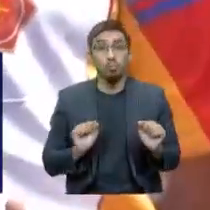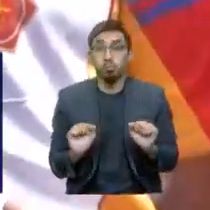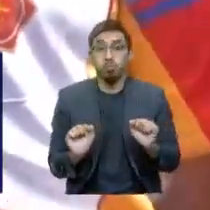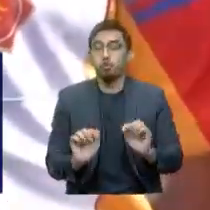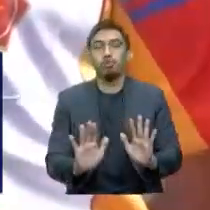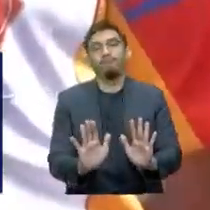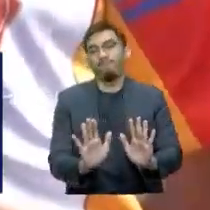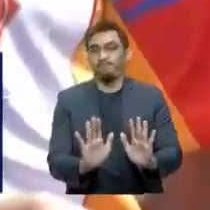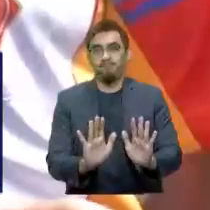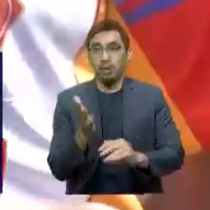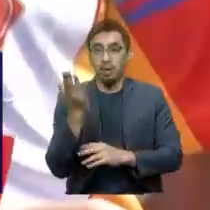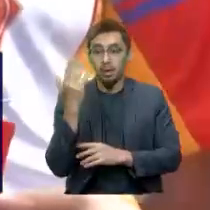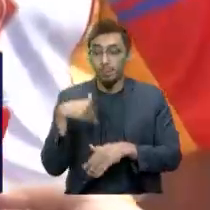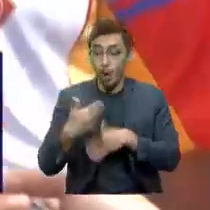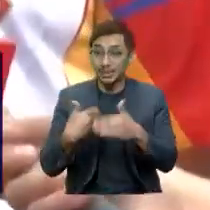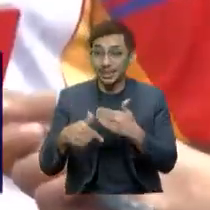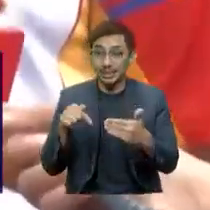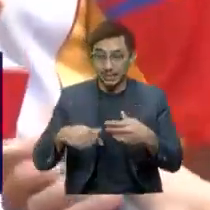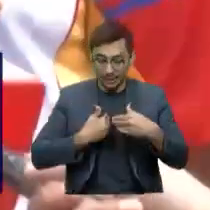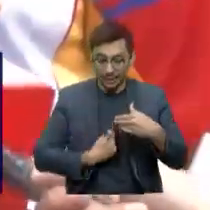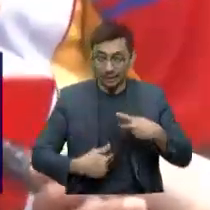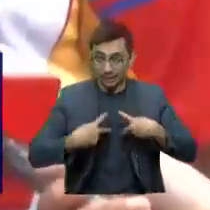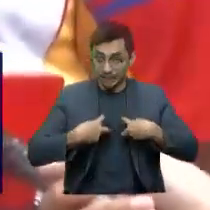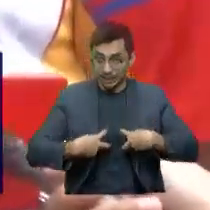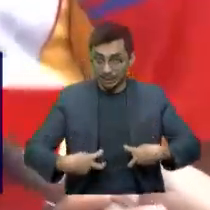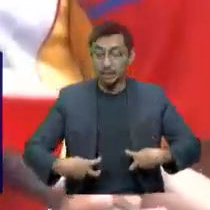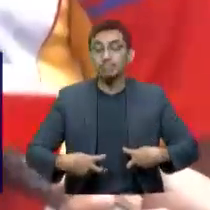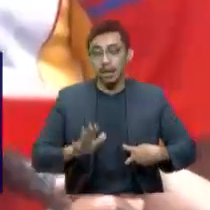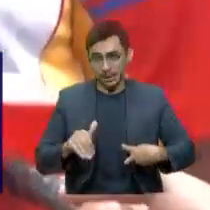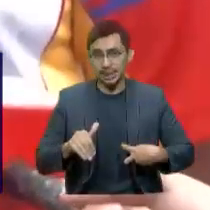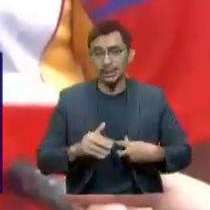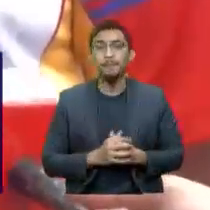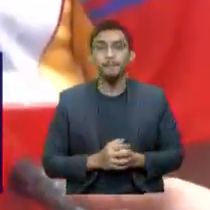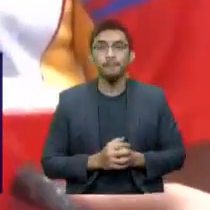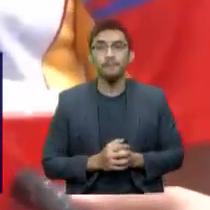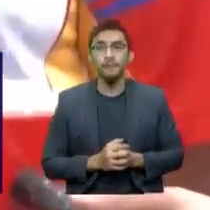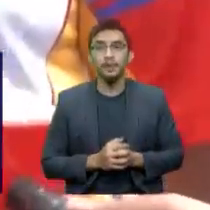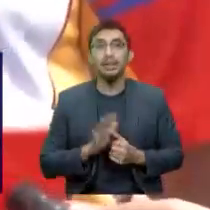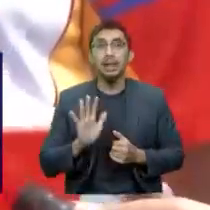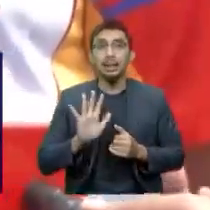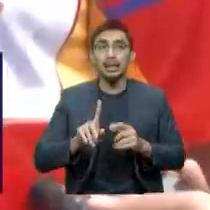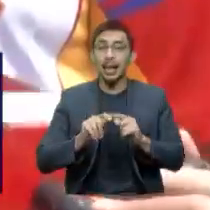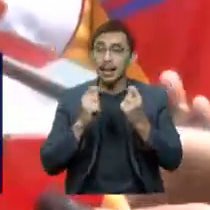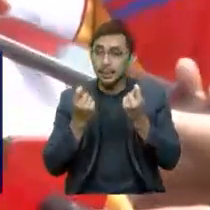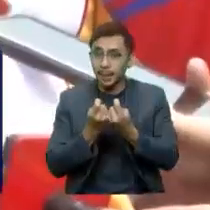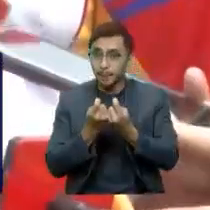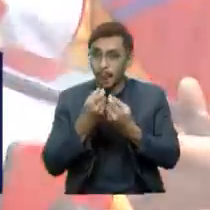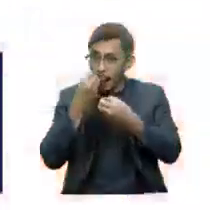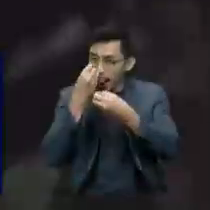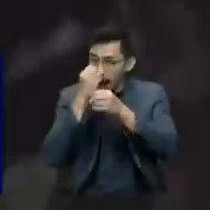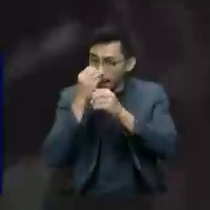juga sedang dilaksanakan otopsi. Dan tentunya di luar otopsi, tim lapor juga bekerja dan ini